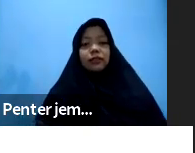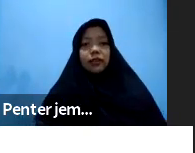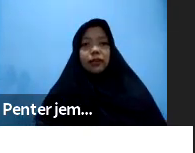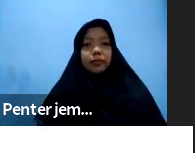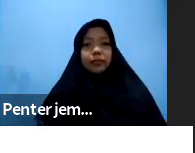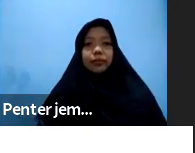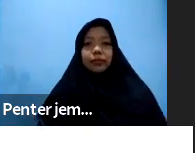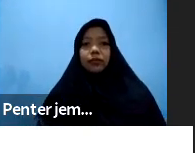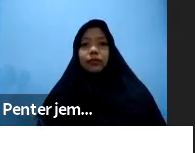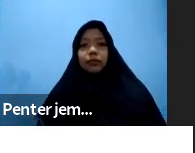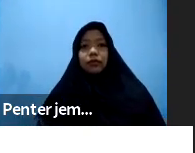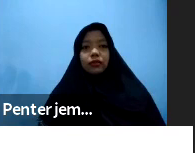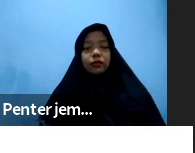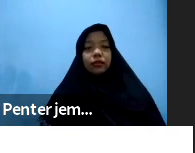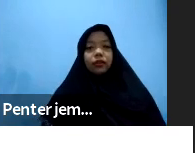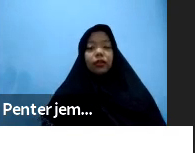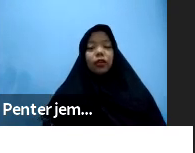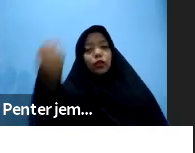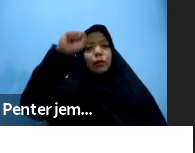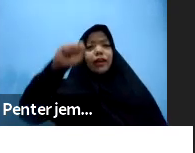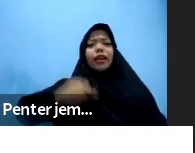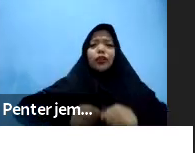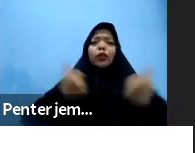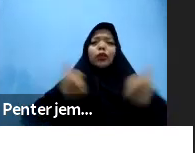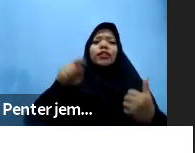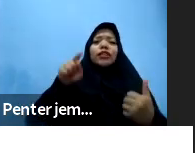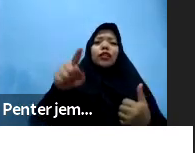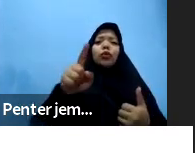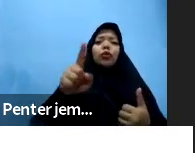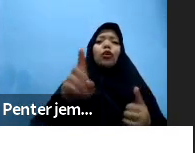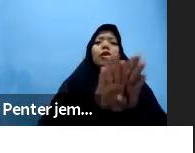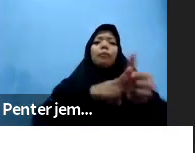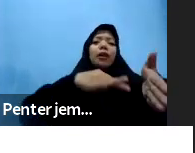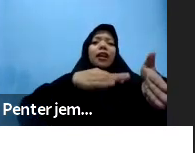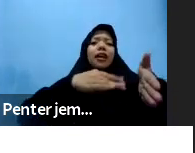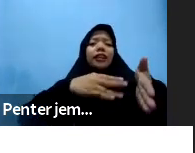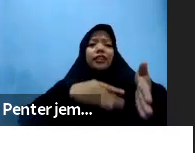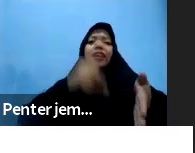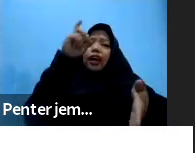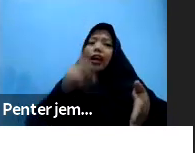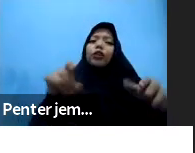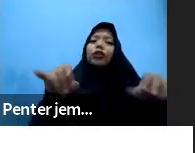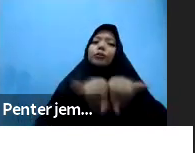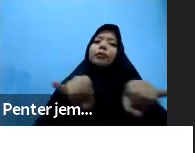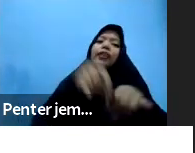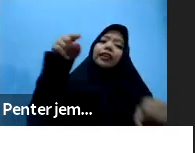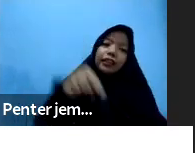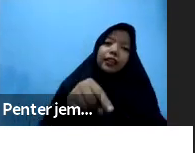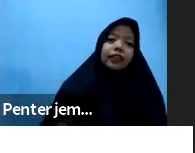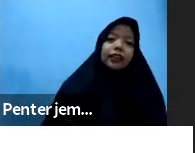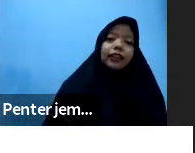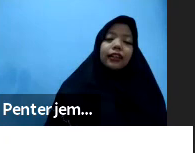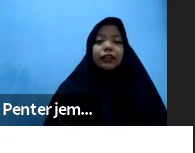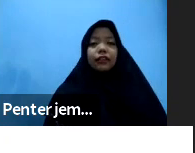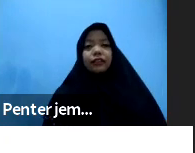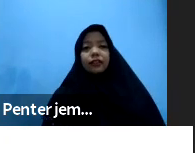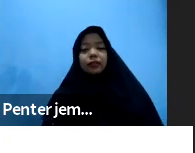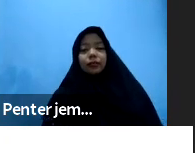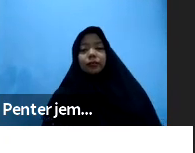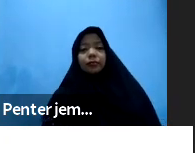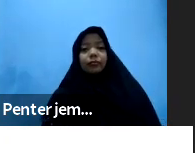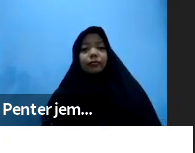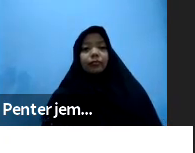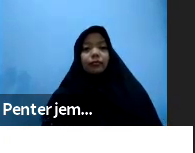Ungu Ternyata kalau masuk di situ belajarnya seperti ini oh ternyata kalau mau ingin maju itu harus seperti ini